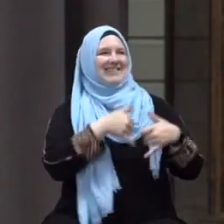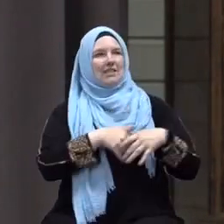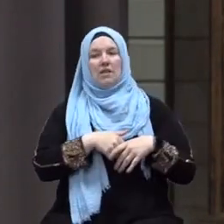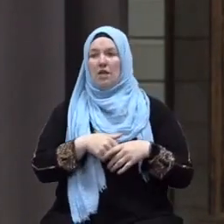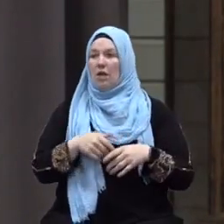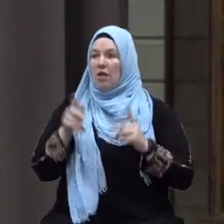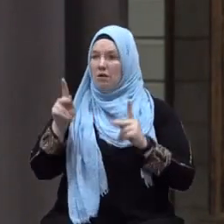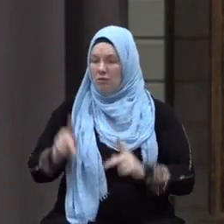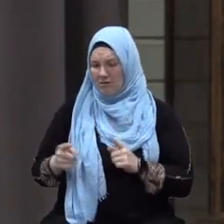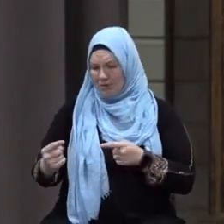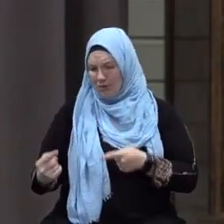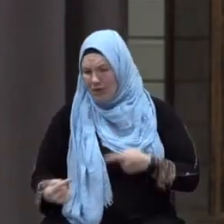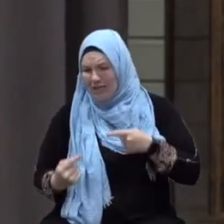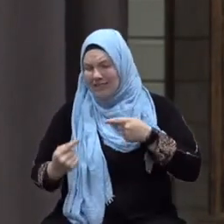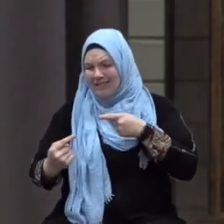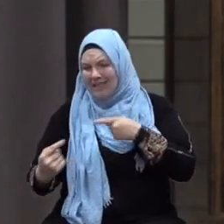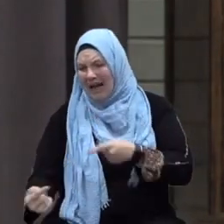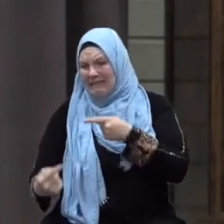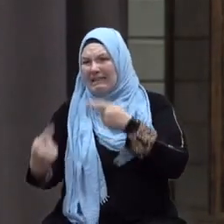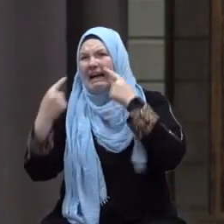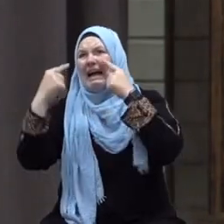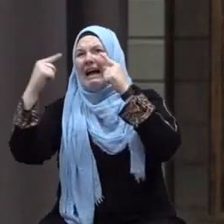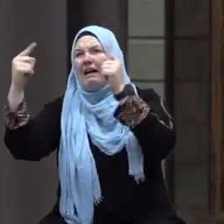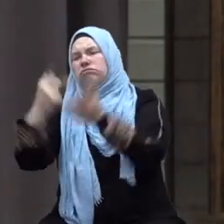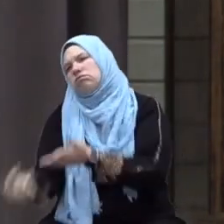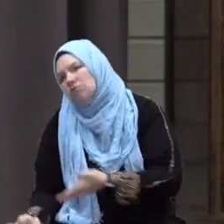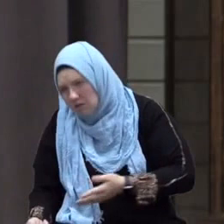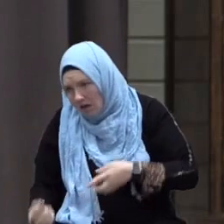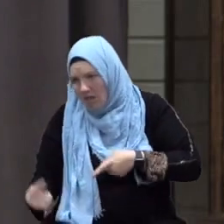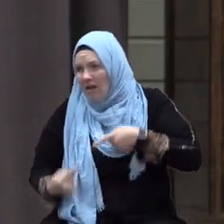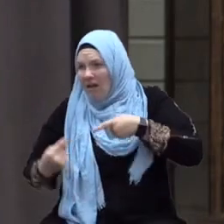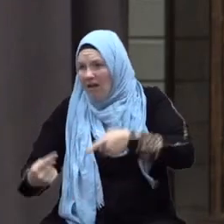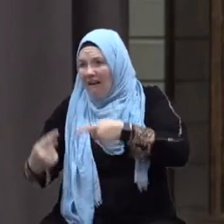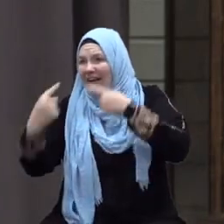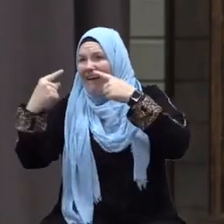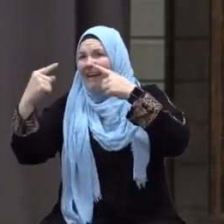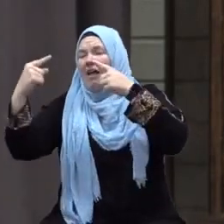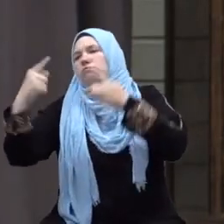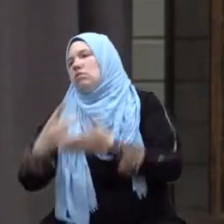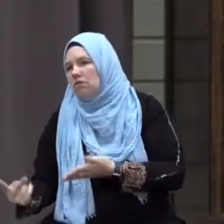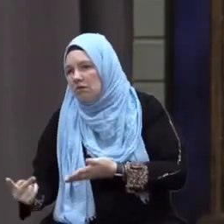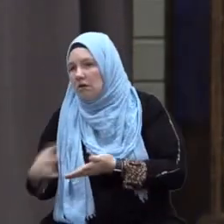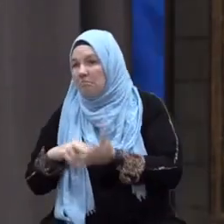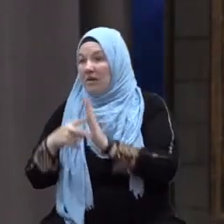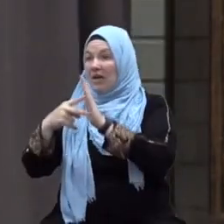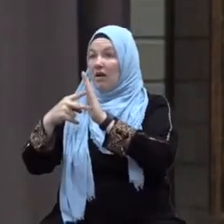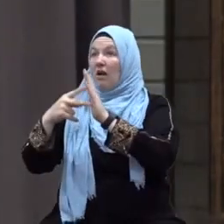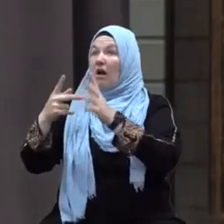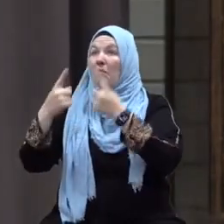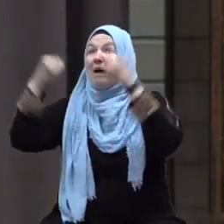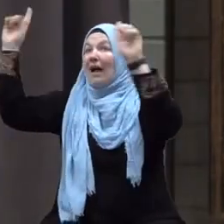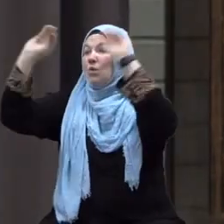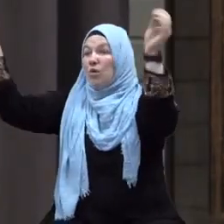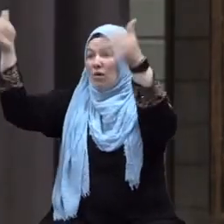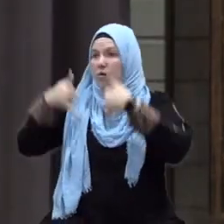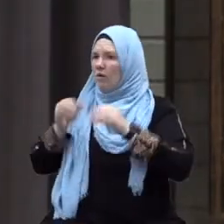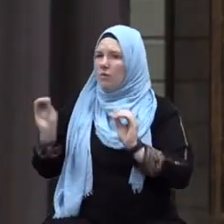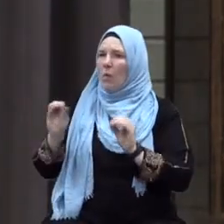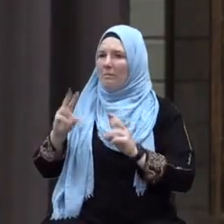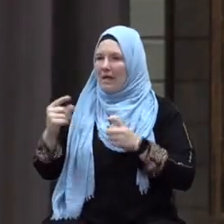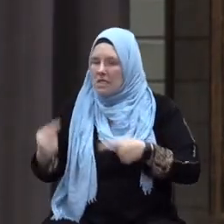Allah subhanahu wa ta'ala tells us, إِن تَنْصُرُ اللَّهَ يَنْصُرْكُمْ. He is saying, to get what I